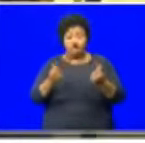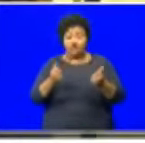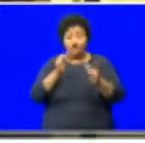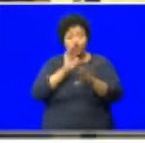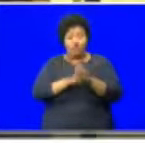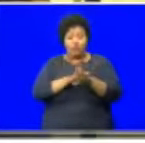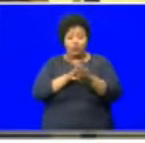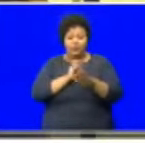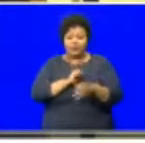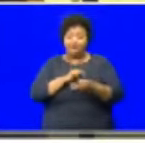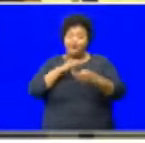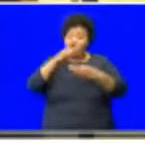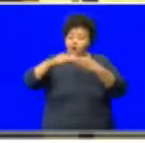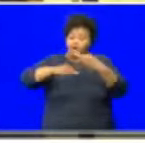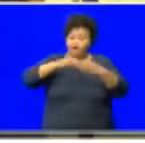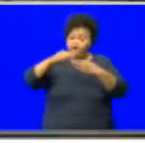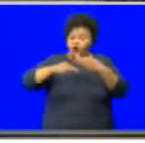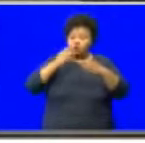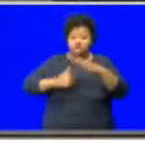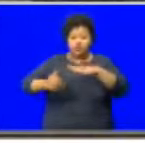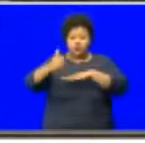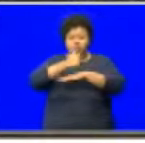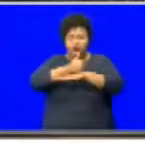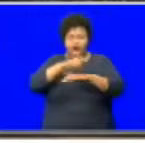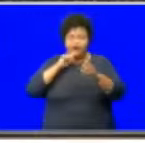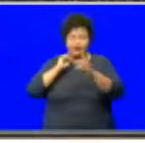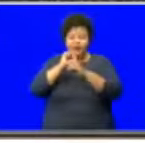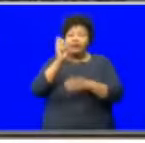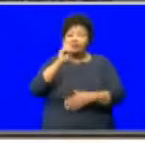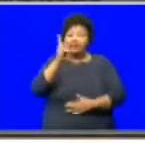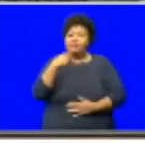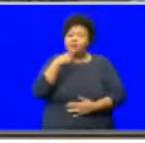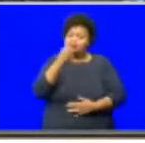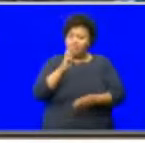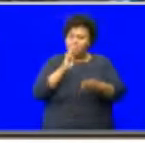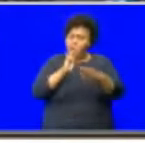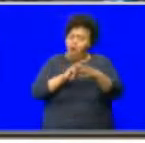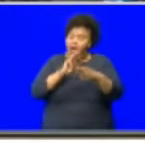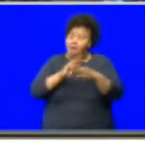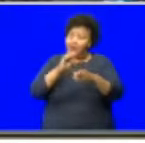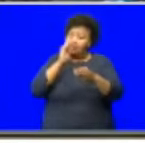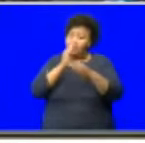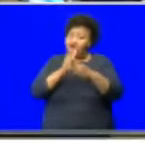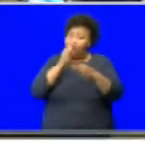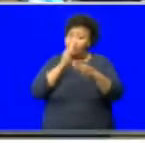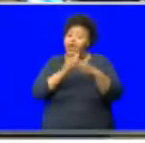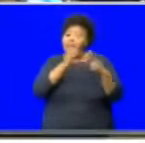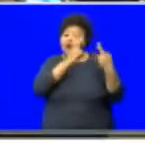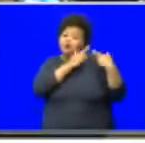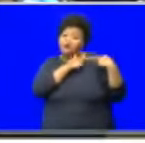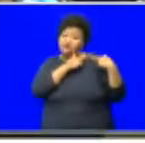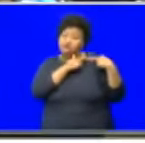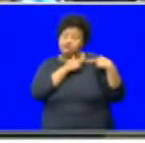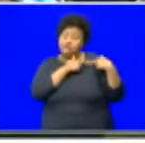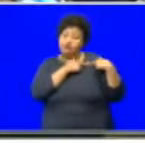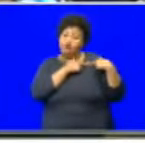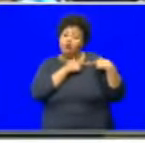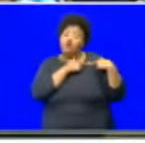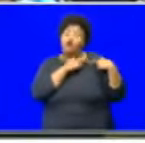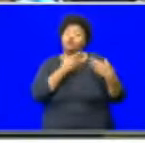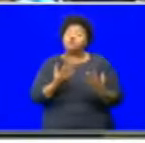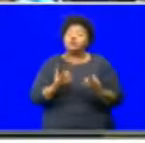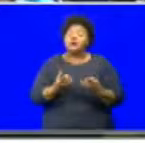lesambulelo setinhlangano tebantu labakhubatekile Sipho Dlamini uthi batali babheke ukuthi badlale indzima lenkulu ekuthenini